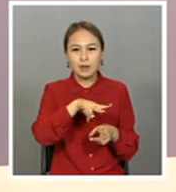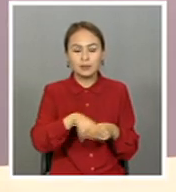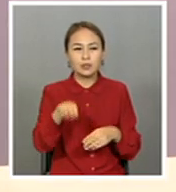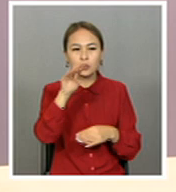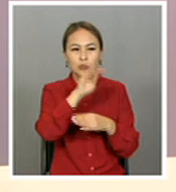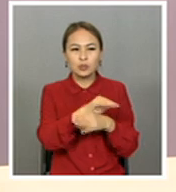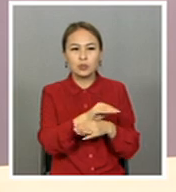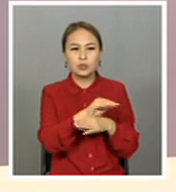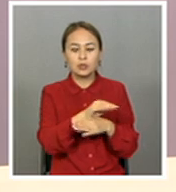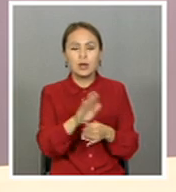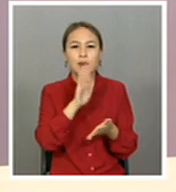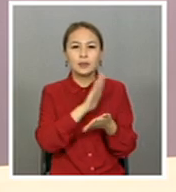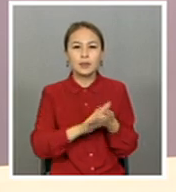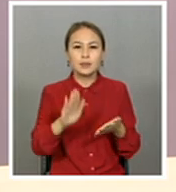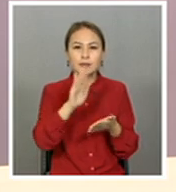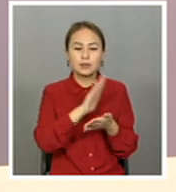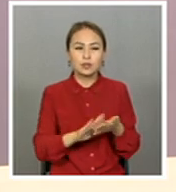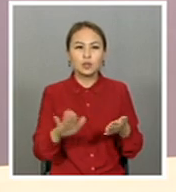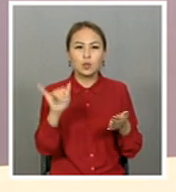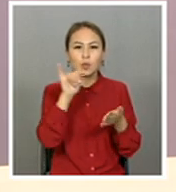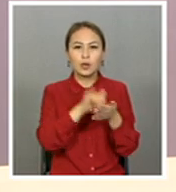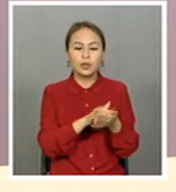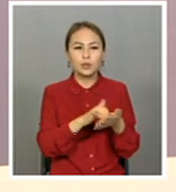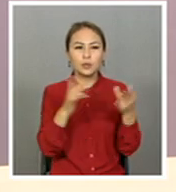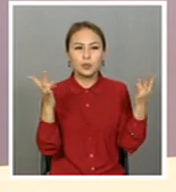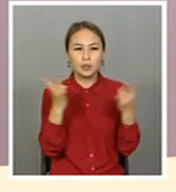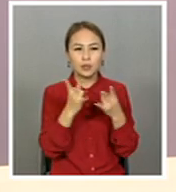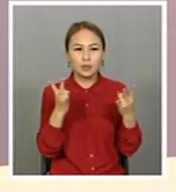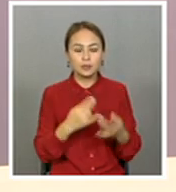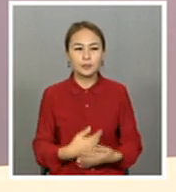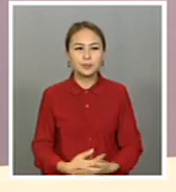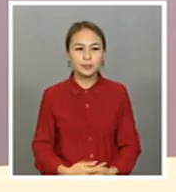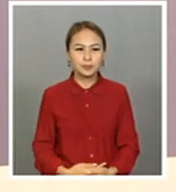сүзетін тазартқыш орнату.